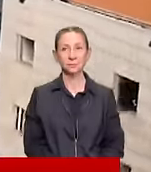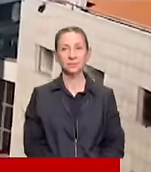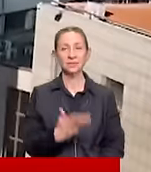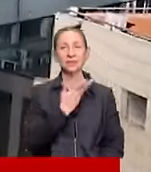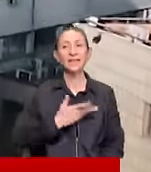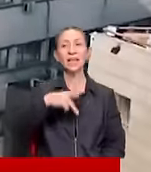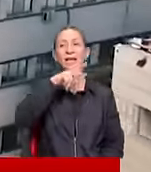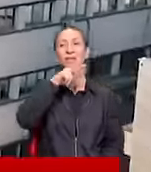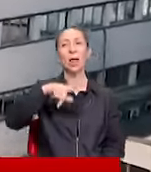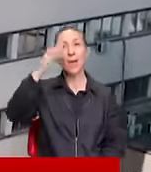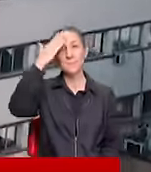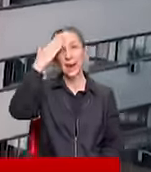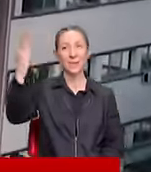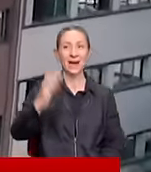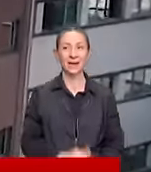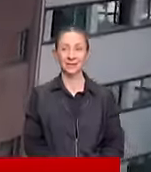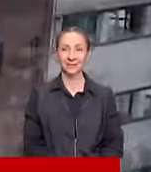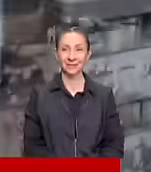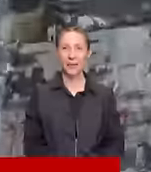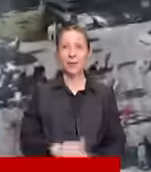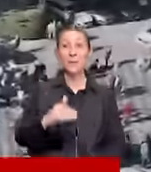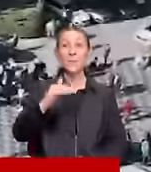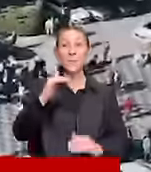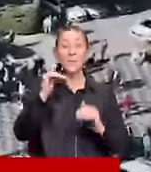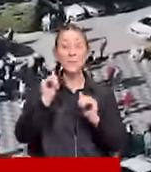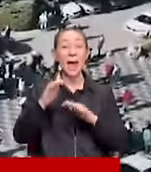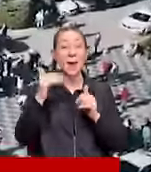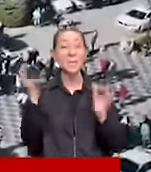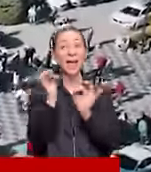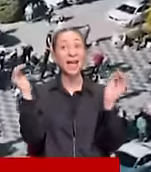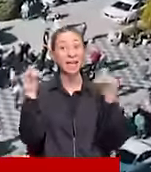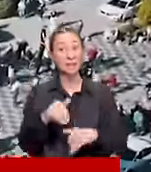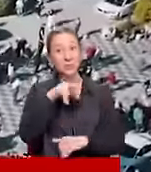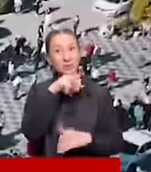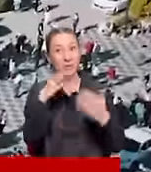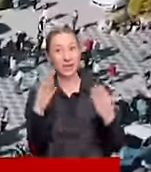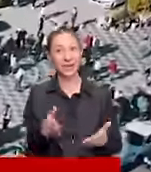Sevgili Keçiörenler merhaba. Bayram erken gelmiş Keçiören'e.